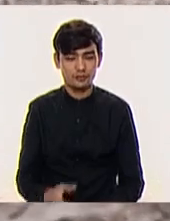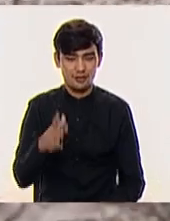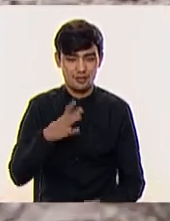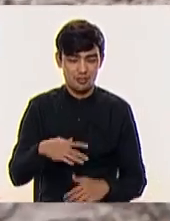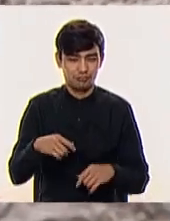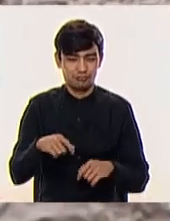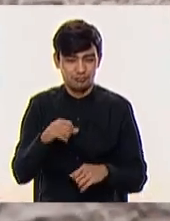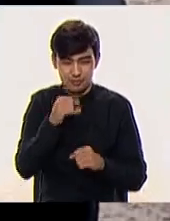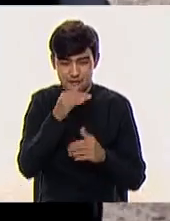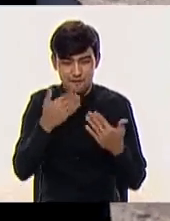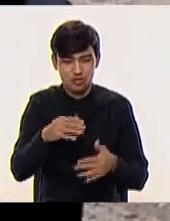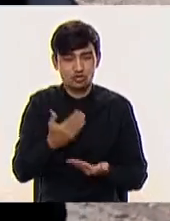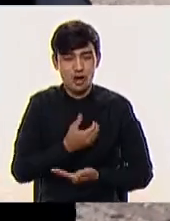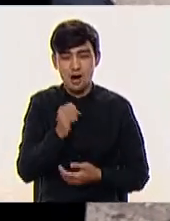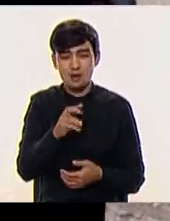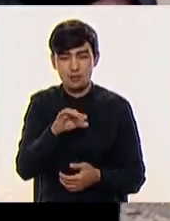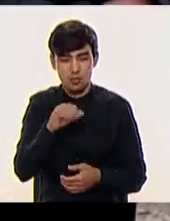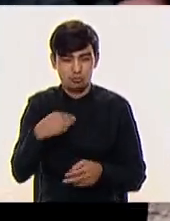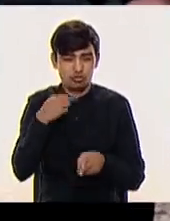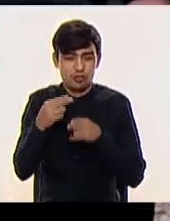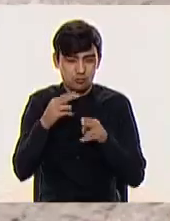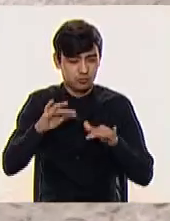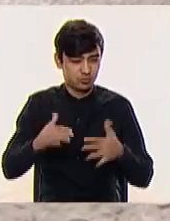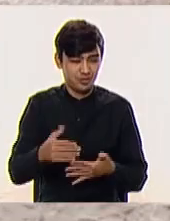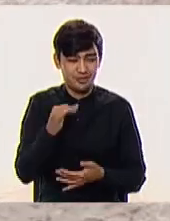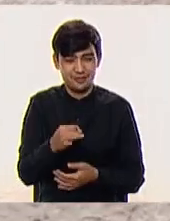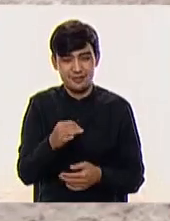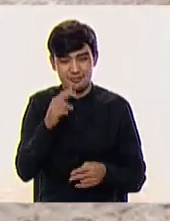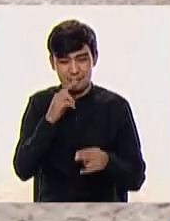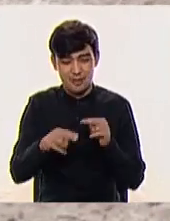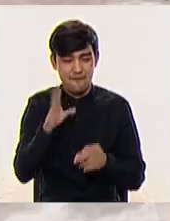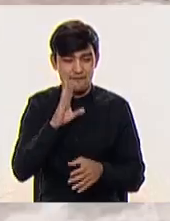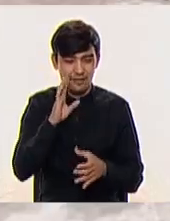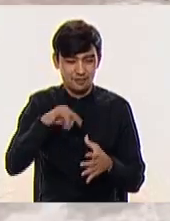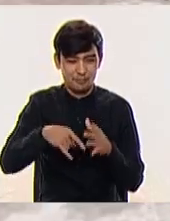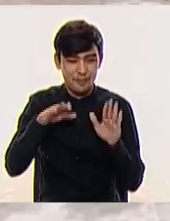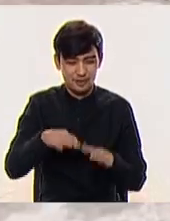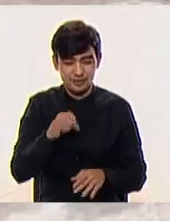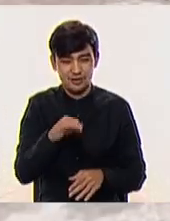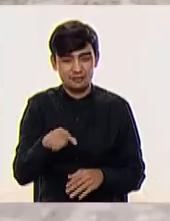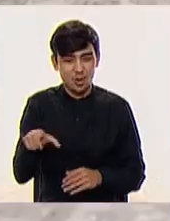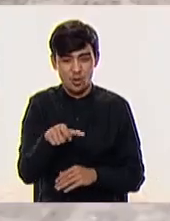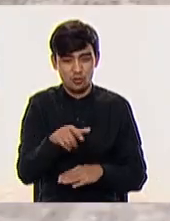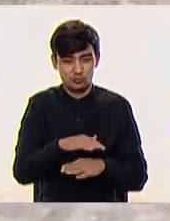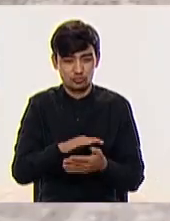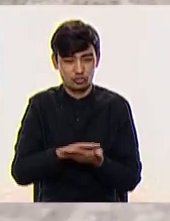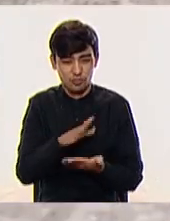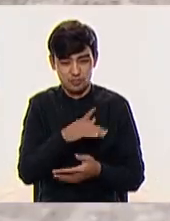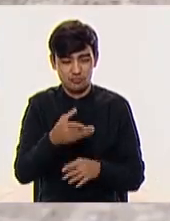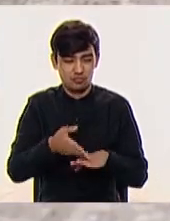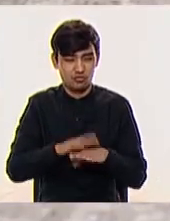Терпение лопнуло. Жители Акбулак устали жаловаться на то, что в селе пропала вода из колодцев. Асфальтированную дорогу уничтожили